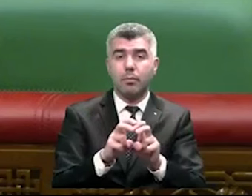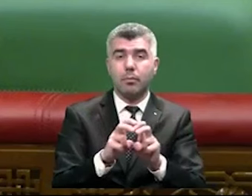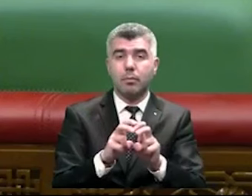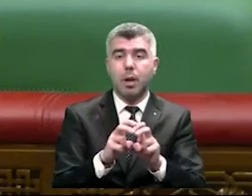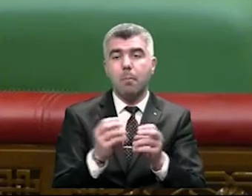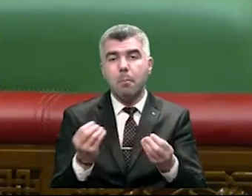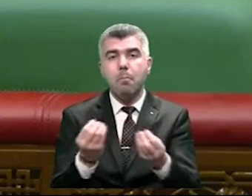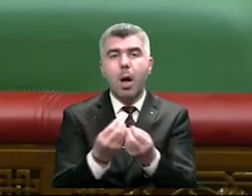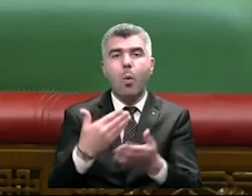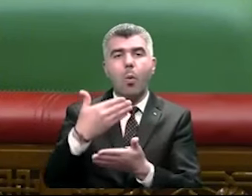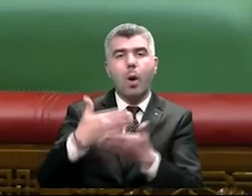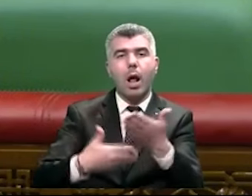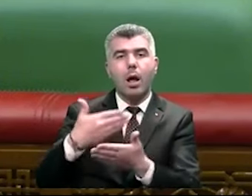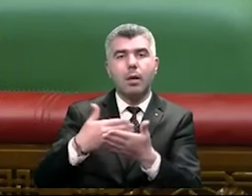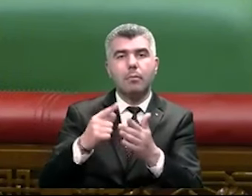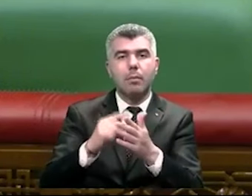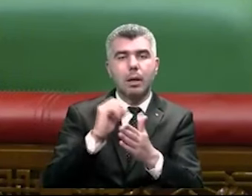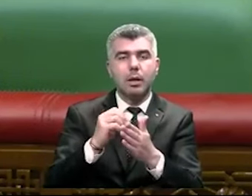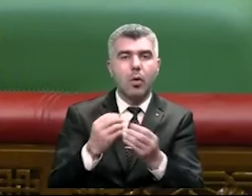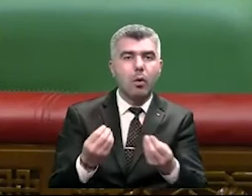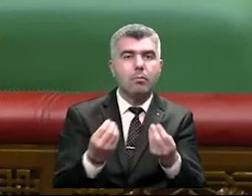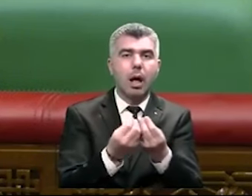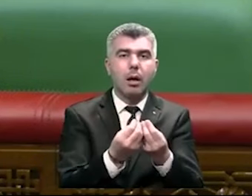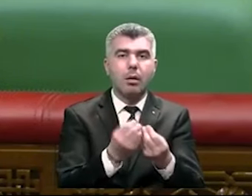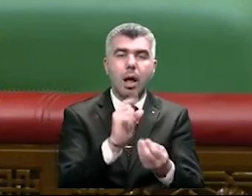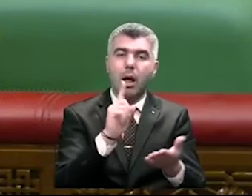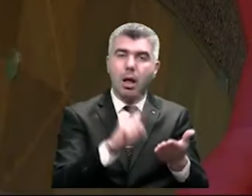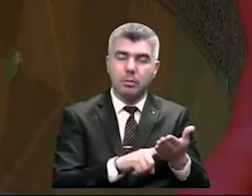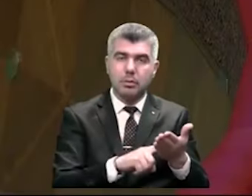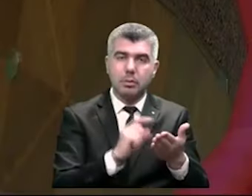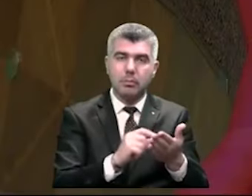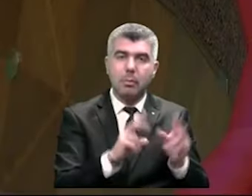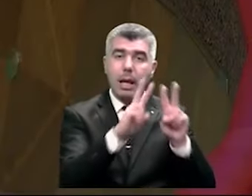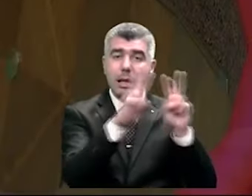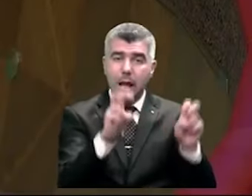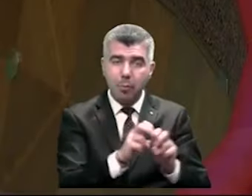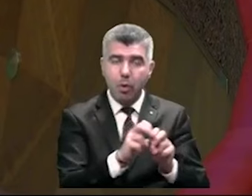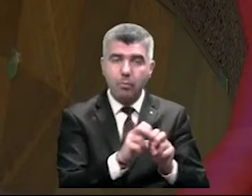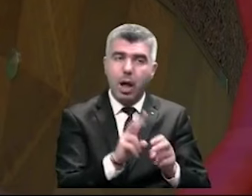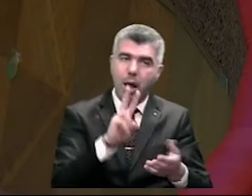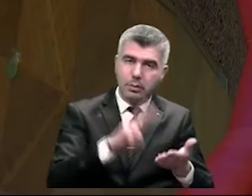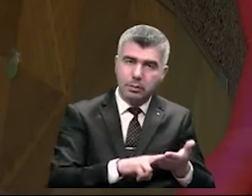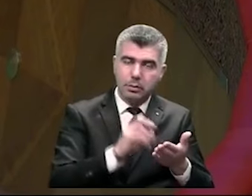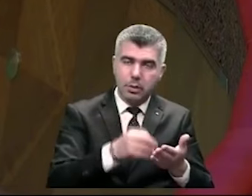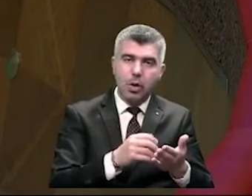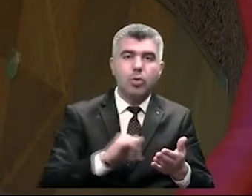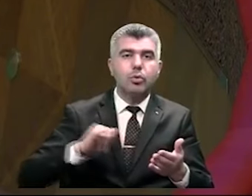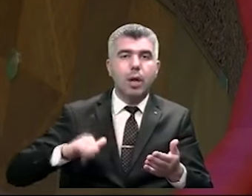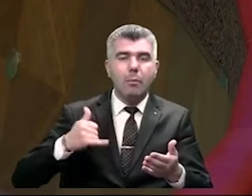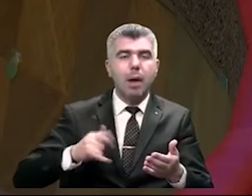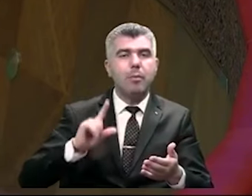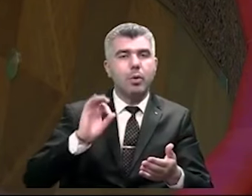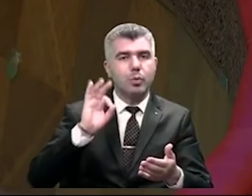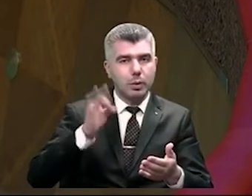كتعطي رؤيه واضحه عن تكوين الطالب هذا الملحق ديال الديبلوم هو اللي يشهد بان هذا الشباب عملوا